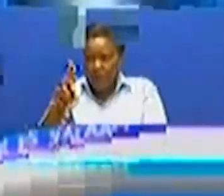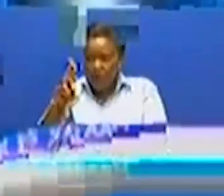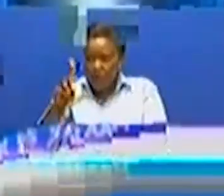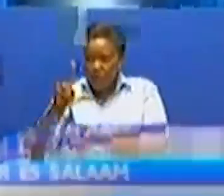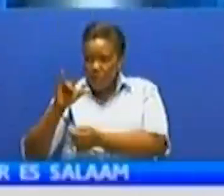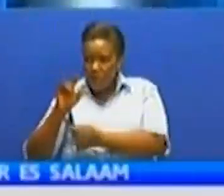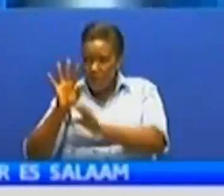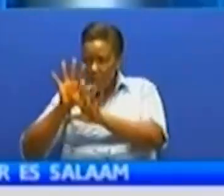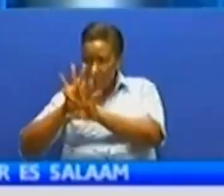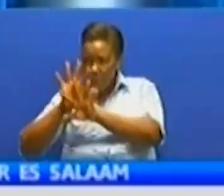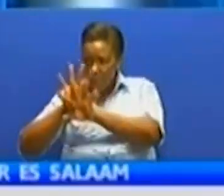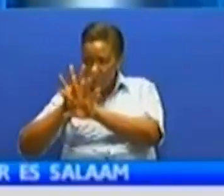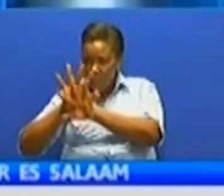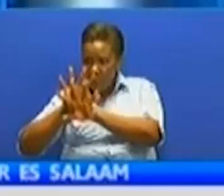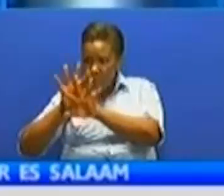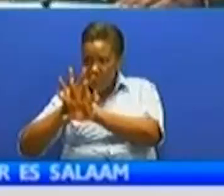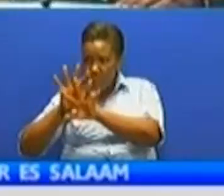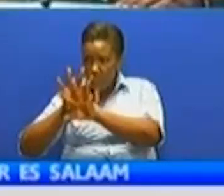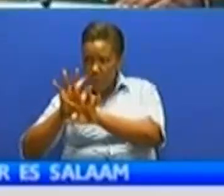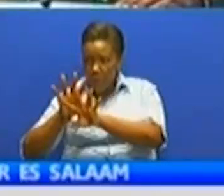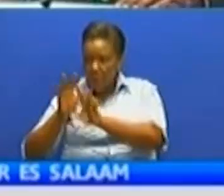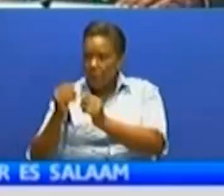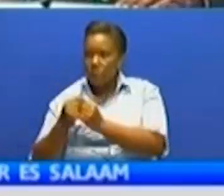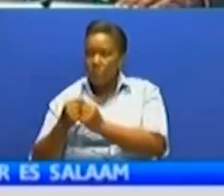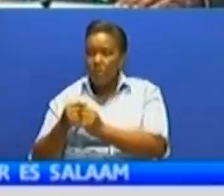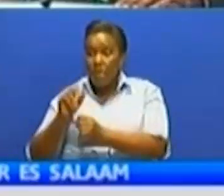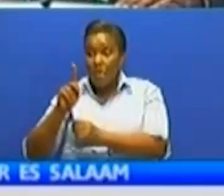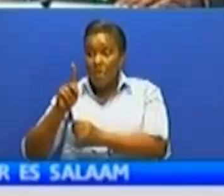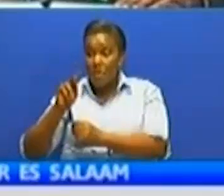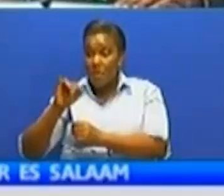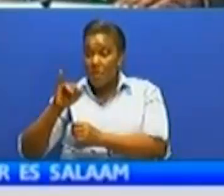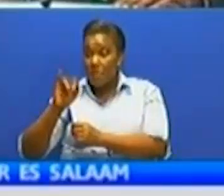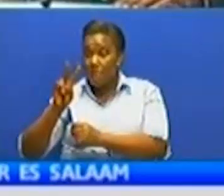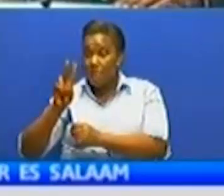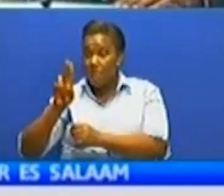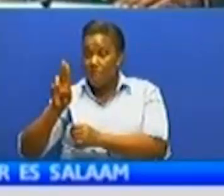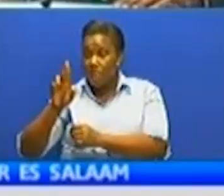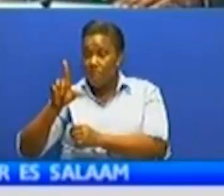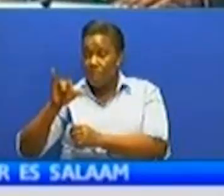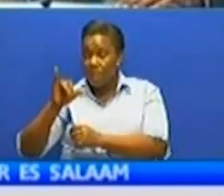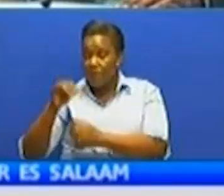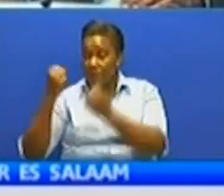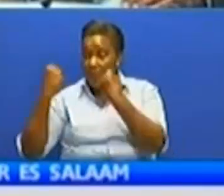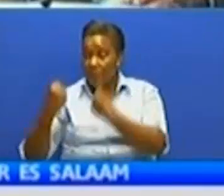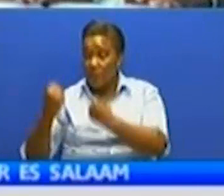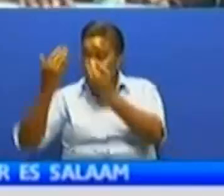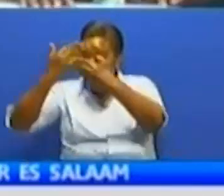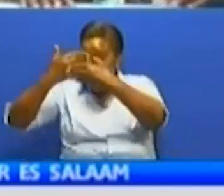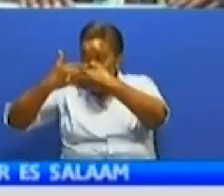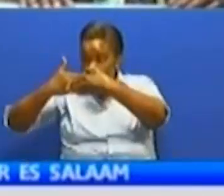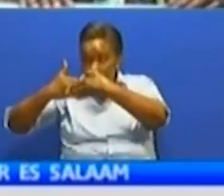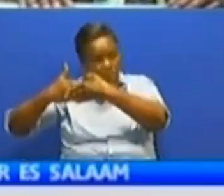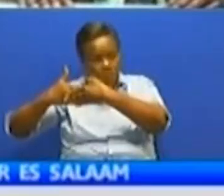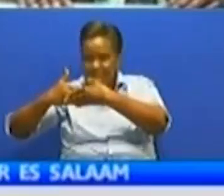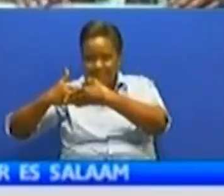ni kivuli kififio, kivuli ambacho imefifisha tu mwanga kidogo. Wakati